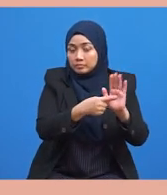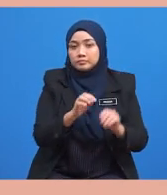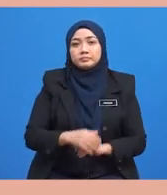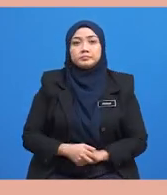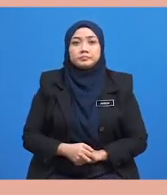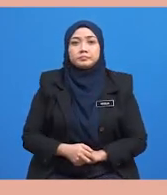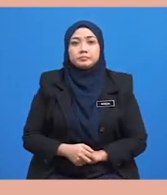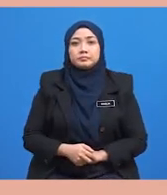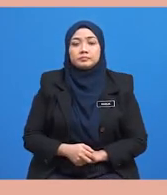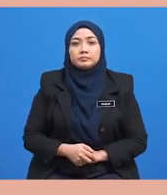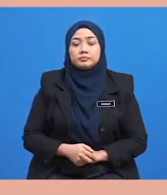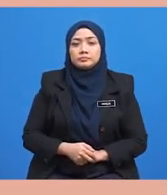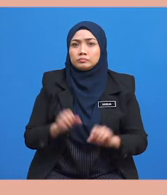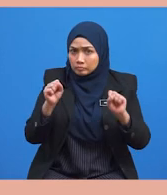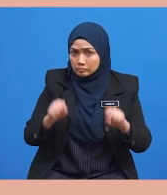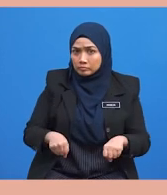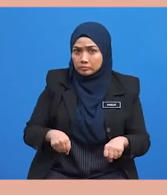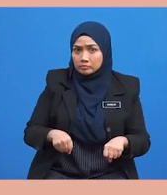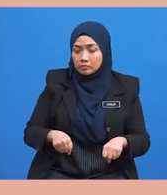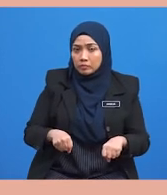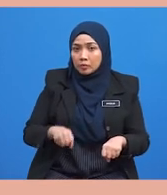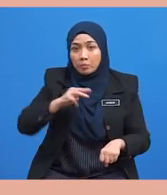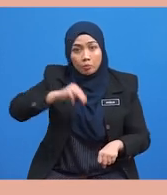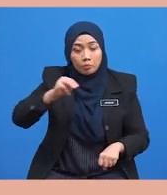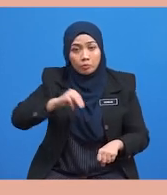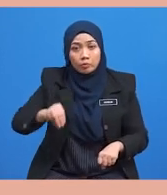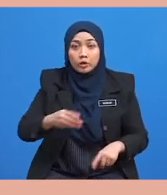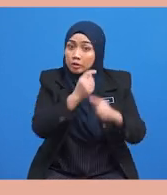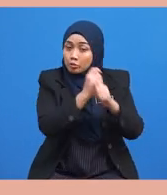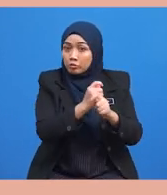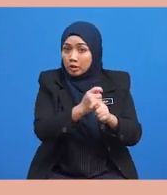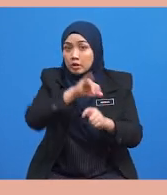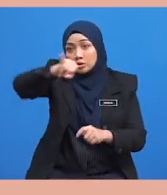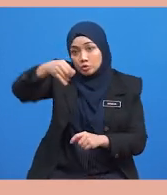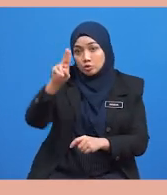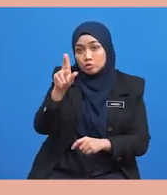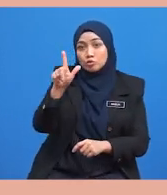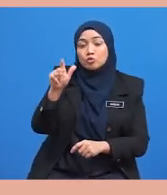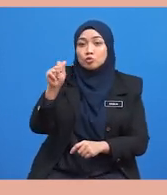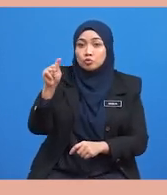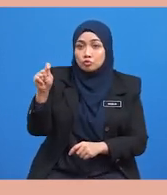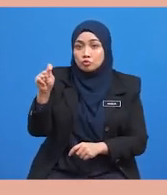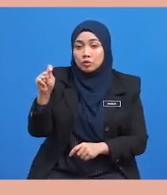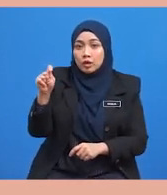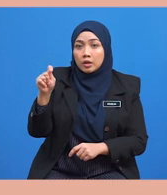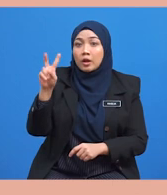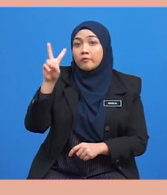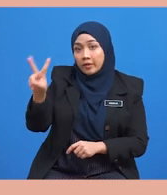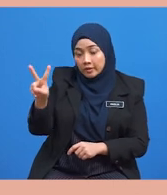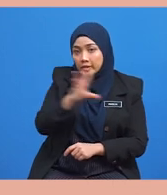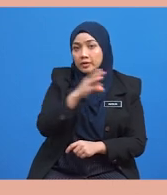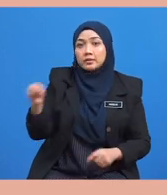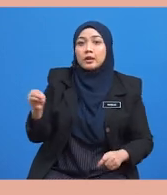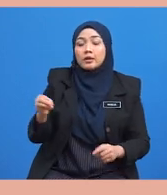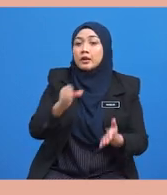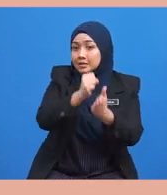Aha, boleh murid-murid tentukan julat antara kuartil, variance dan sisihan piawai bagi set